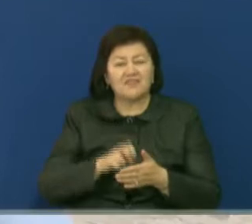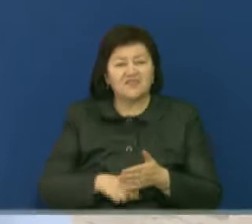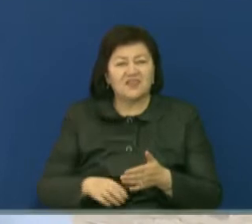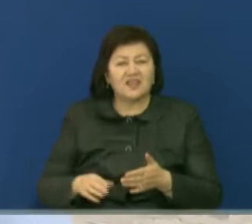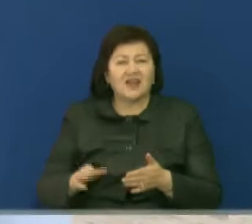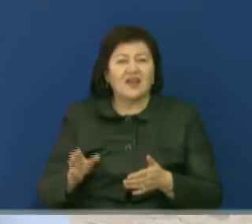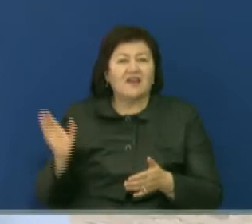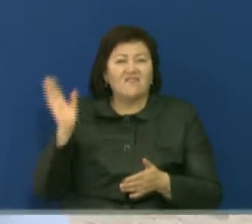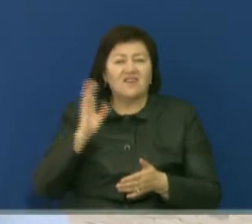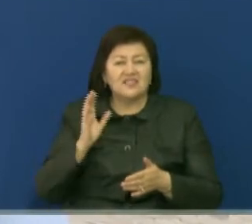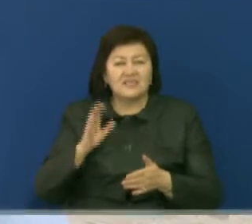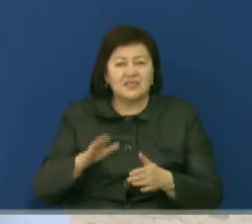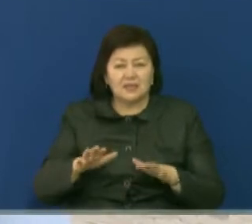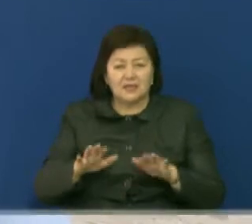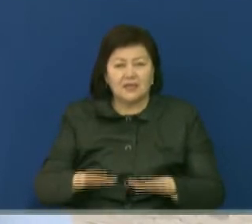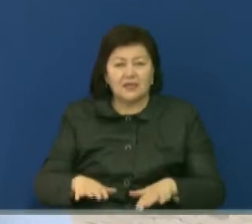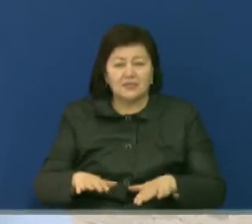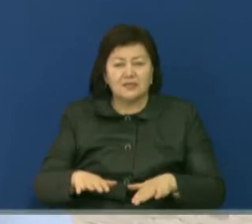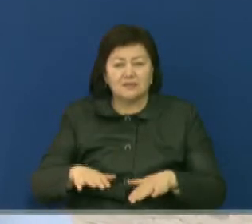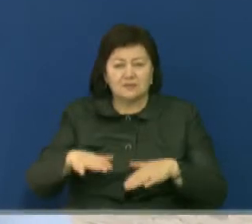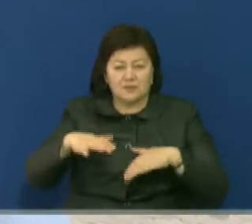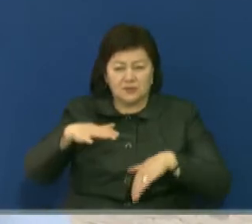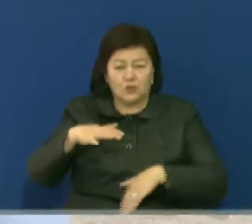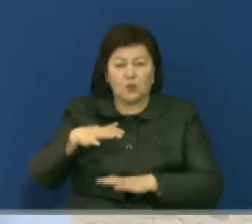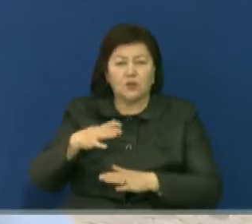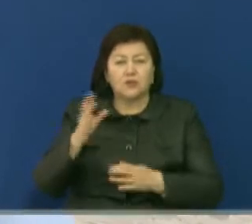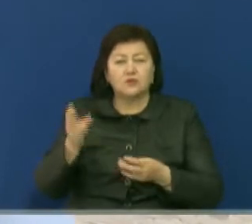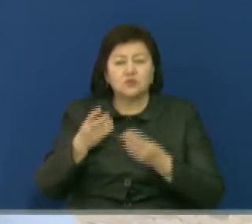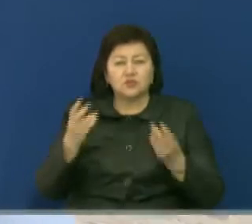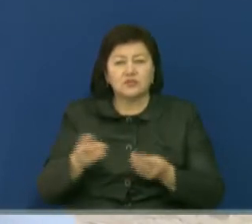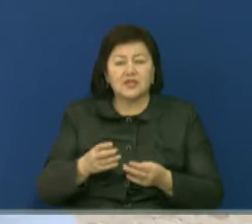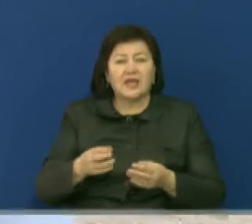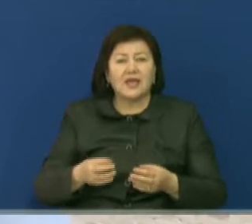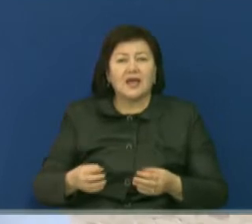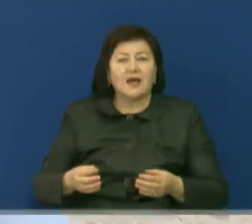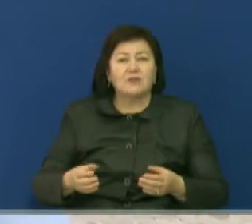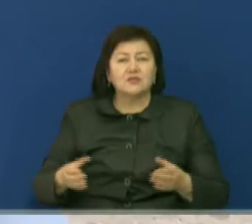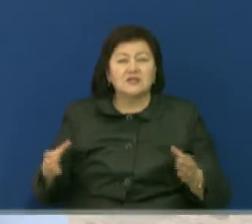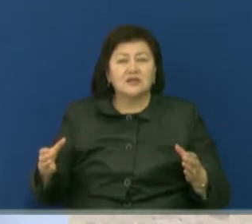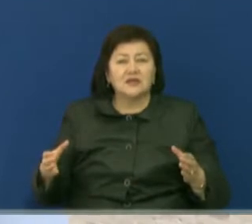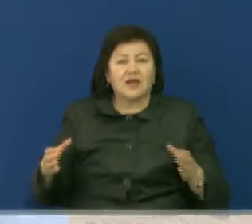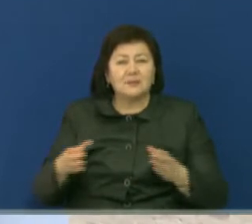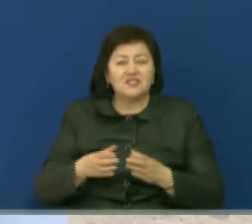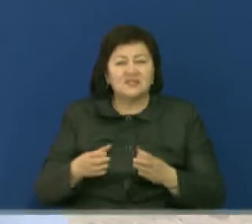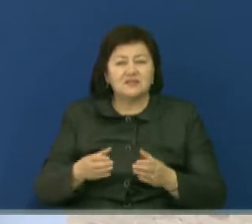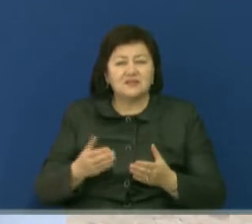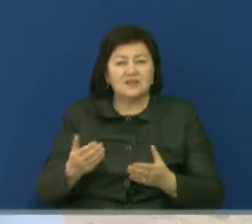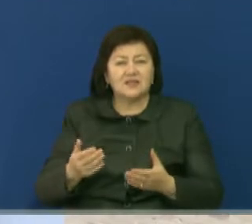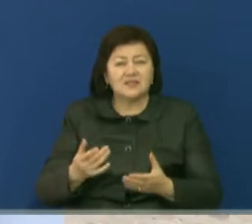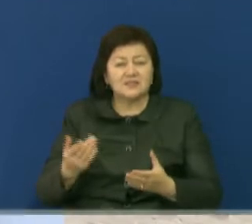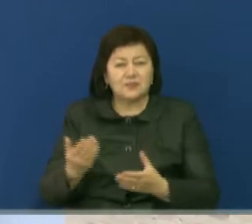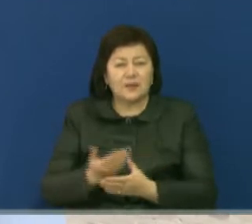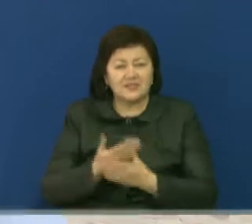пляжа, должны быть подготовлены общественные спасатели, которые проходят обучение в подразделениях департамента ПЧС